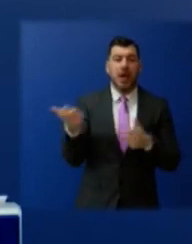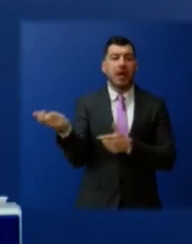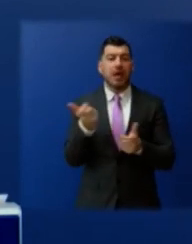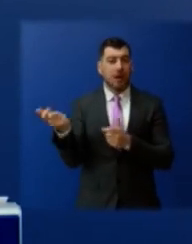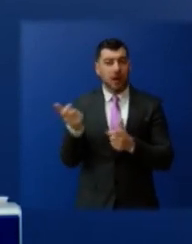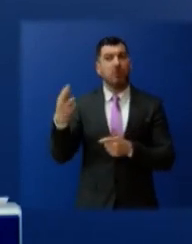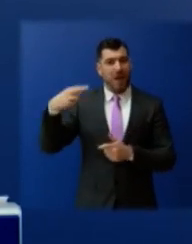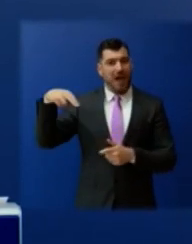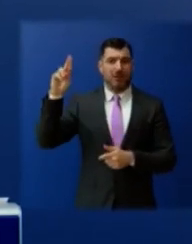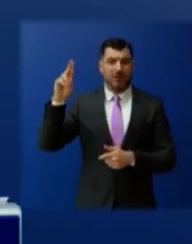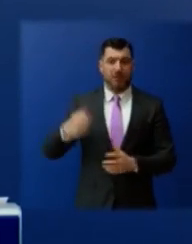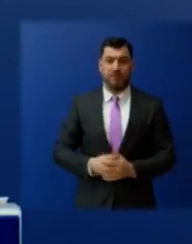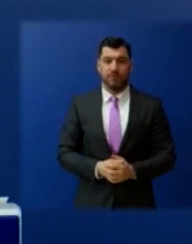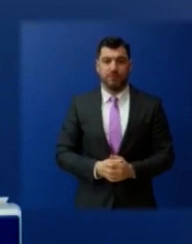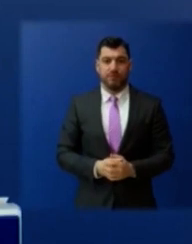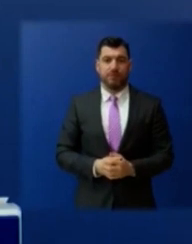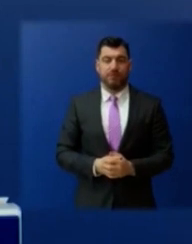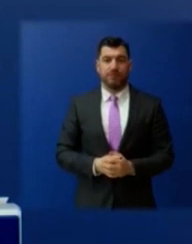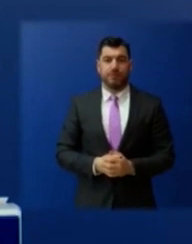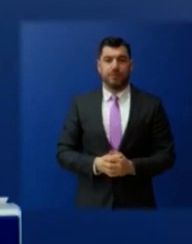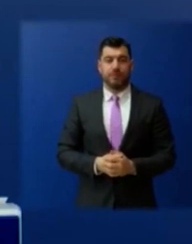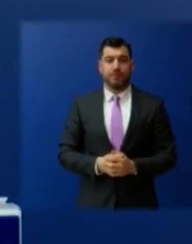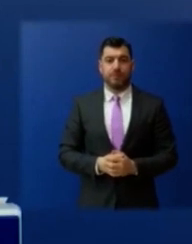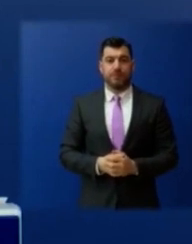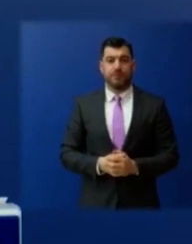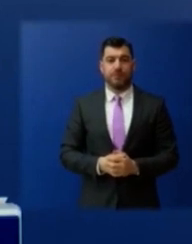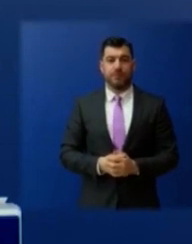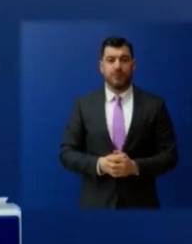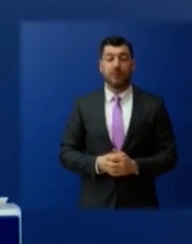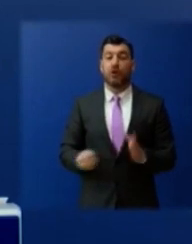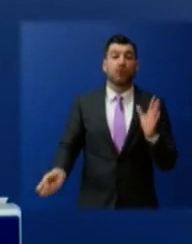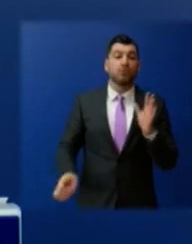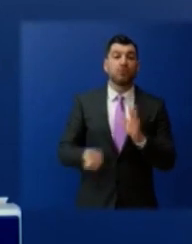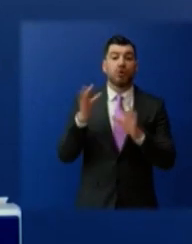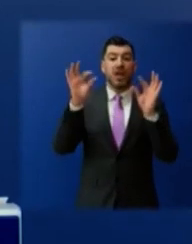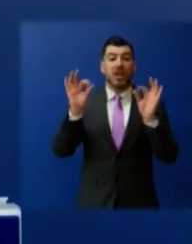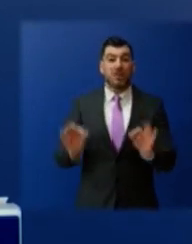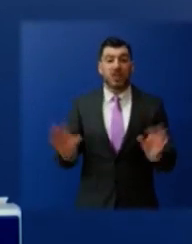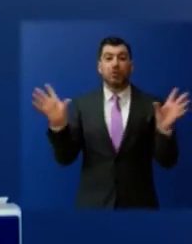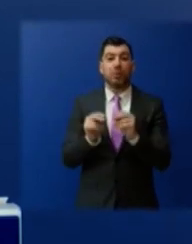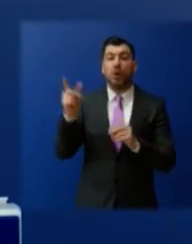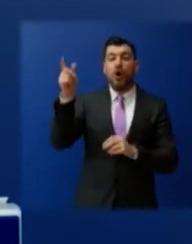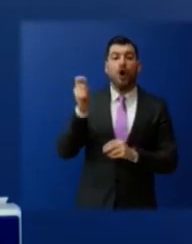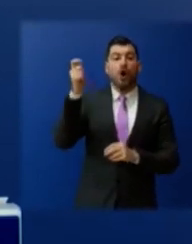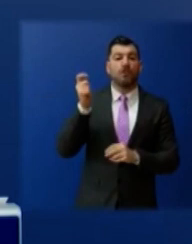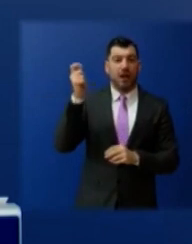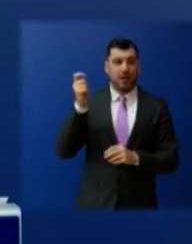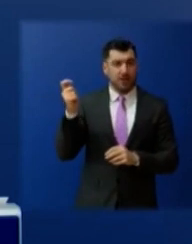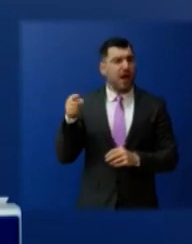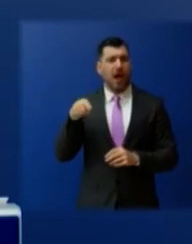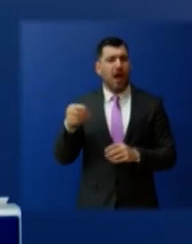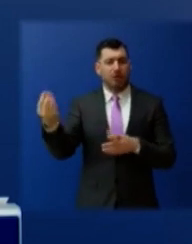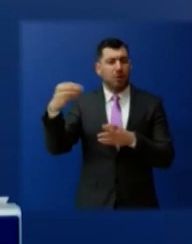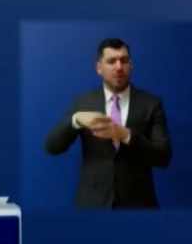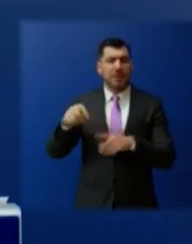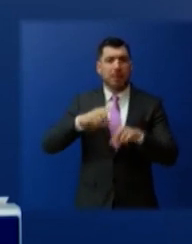σώμα. Έκτον, έχουμε νέο πλαίσιο ρυθμίσεων για τις οφειλές. Ποιους αφορά? Αφορά πρώτον